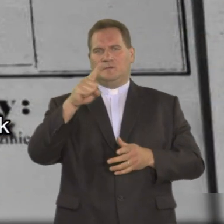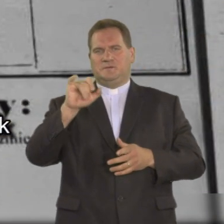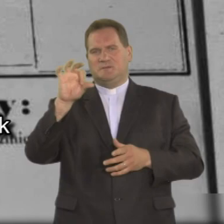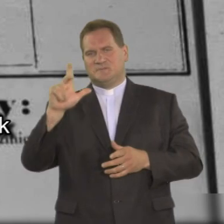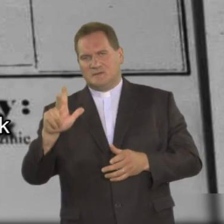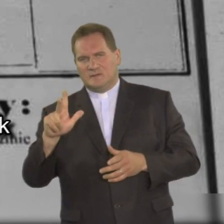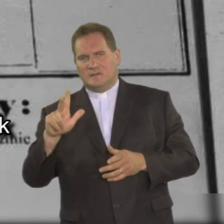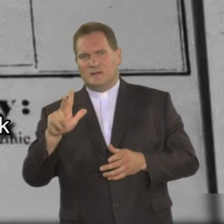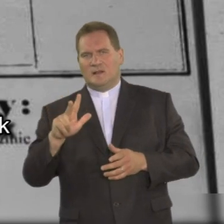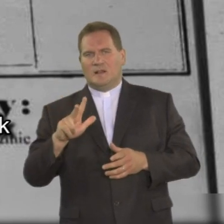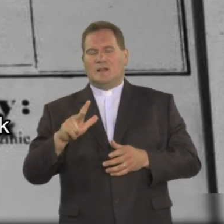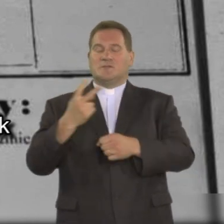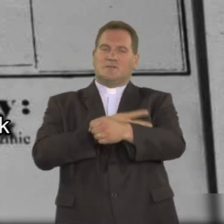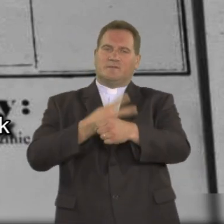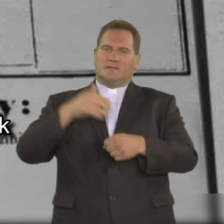nastąpiło w czerwcu